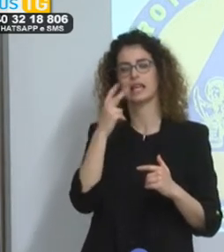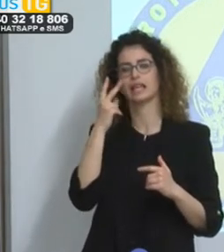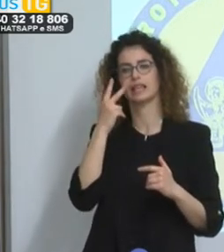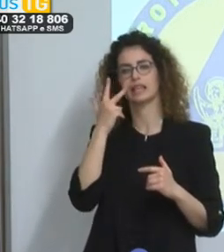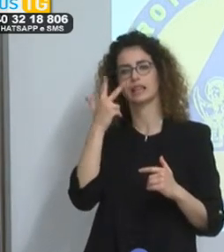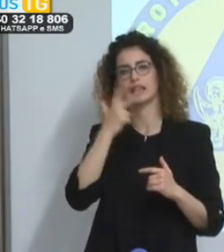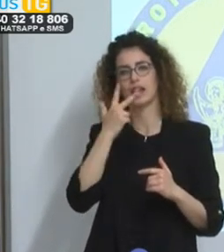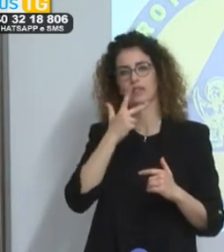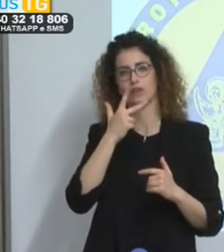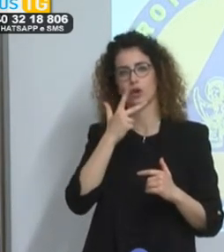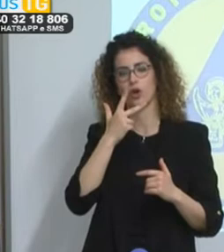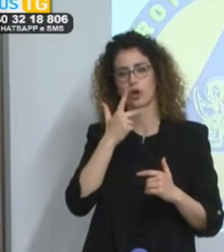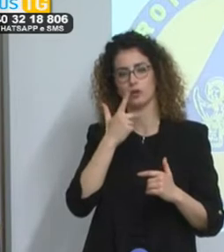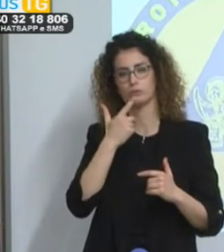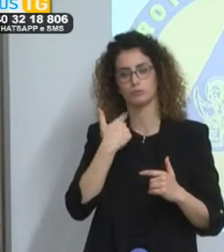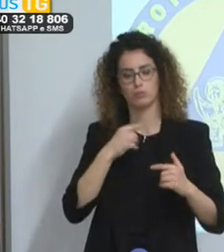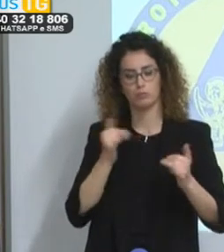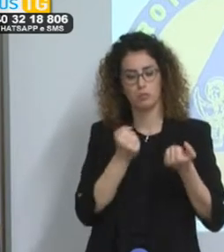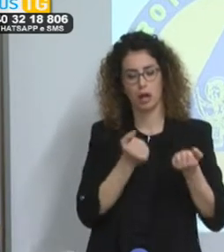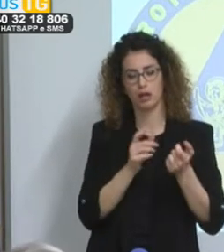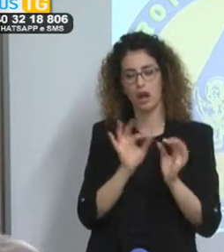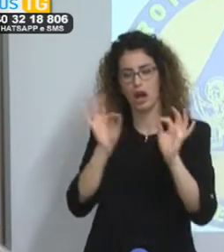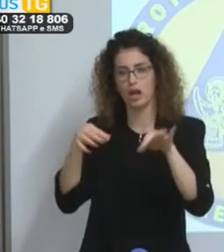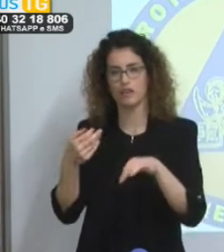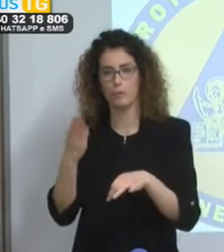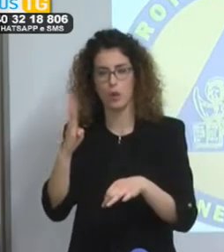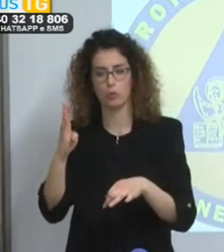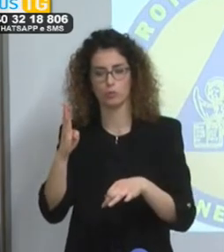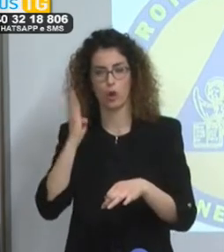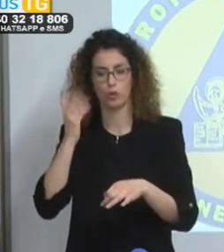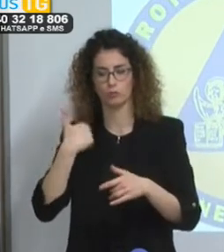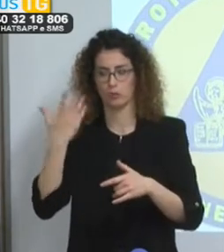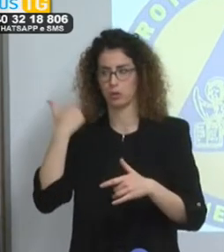roba impensabile, era. Dopodiché considerate che noi